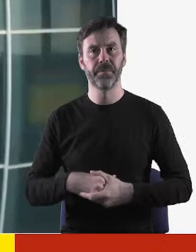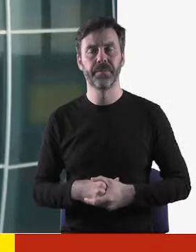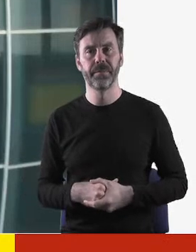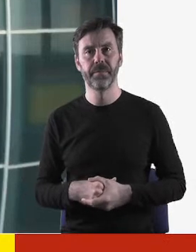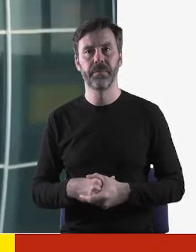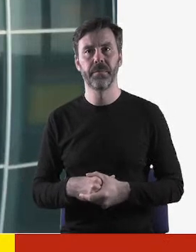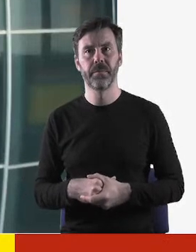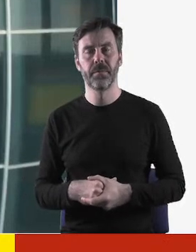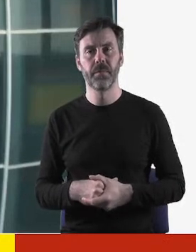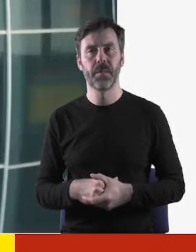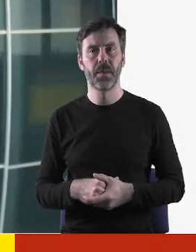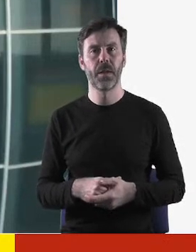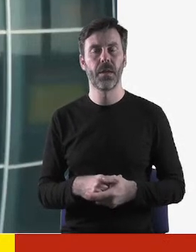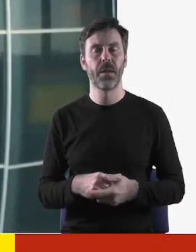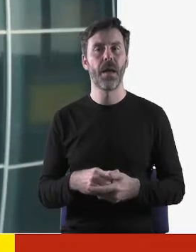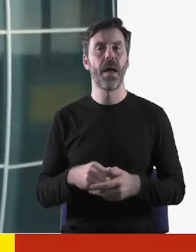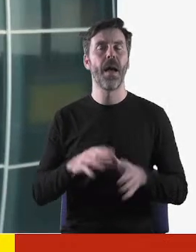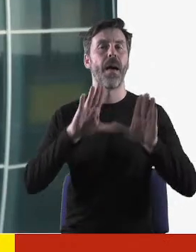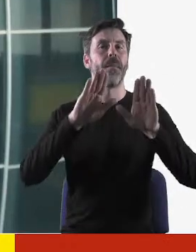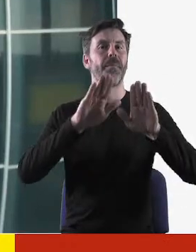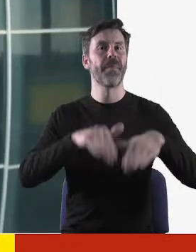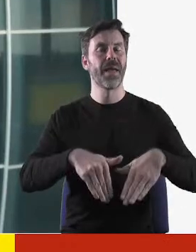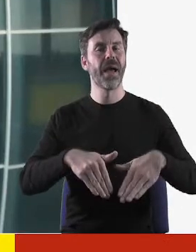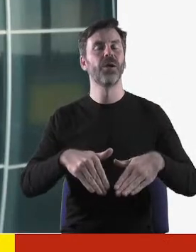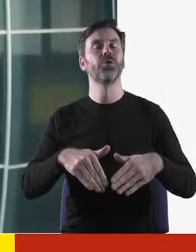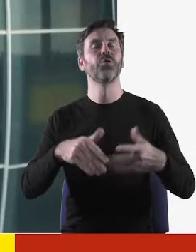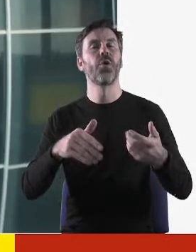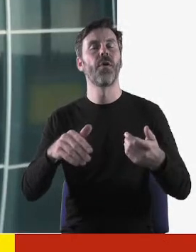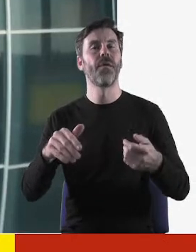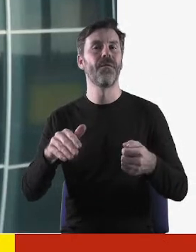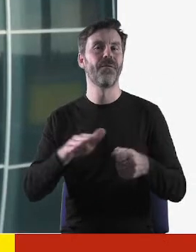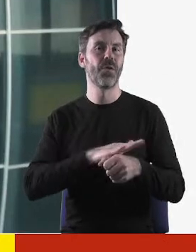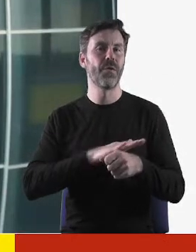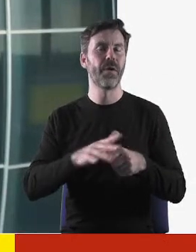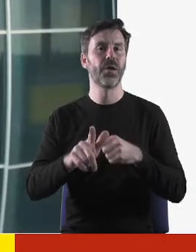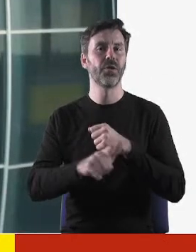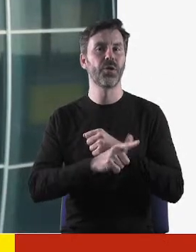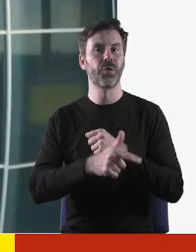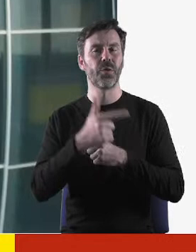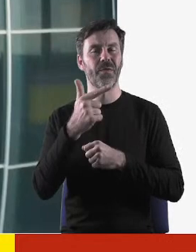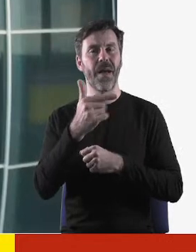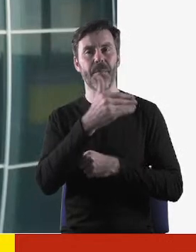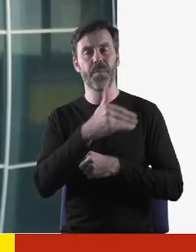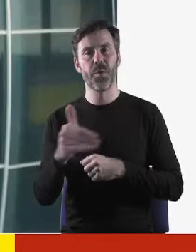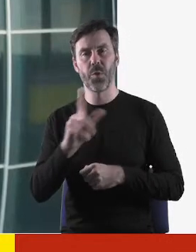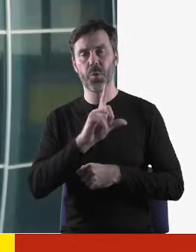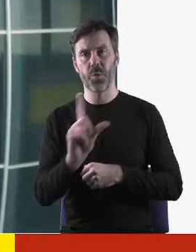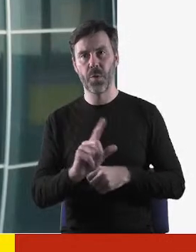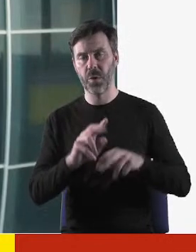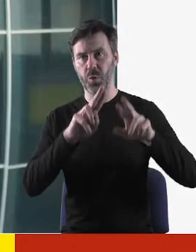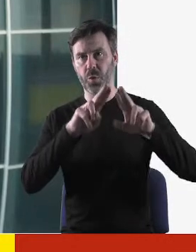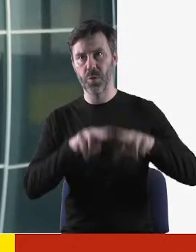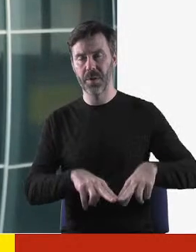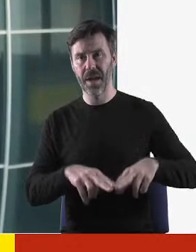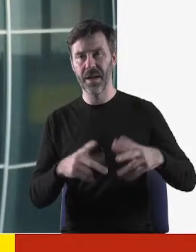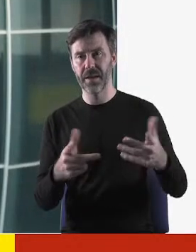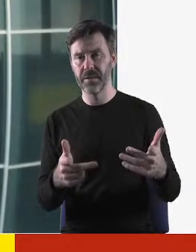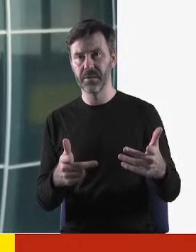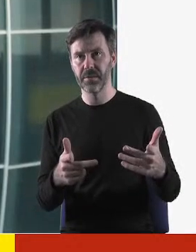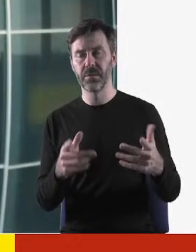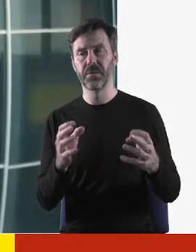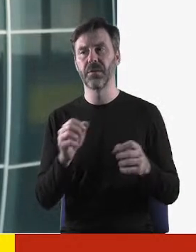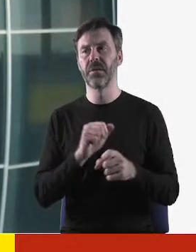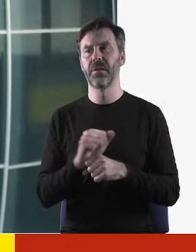miasto Łódź dostaje 70 milionów złotych w ramach rekompensaty, to jest, jak to słusznie powiedziała jedna z pań radnych dzisiaj,